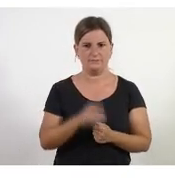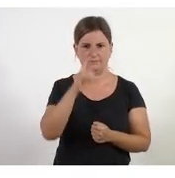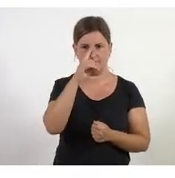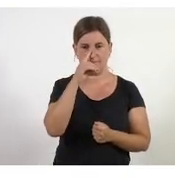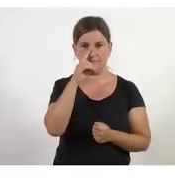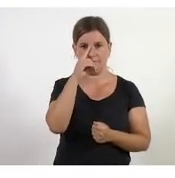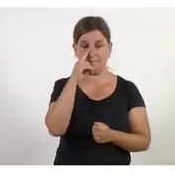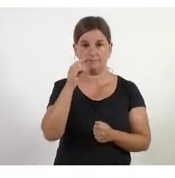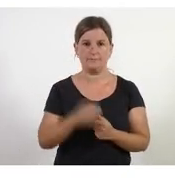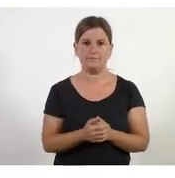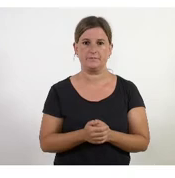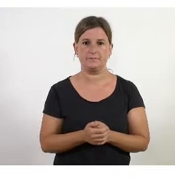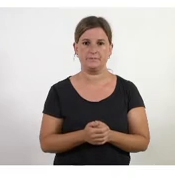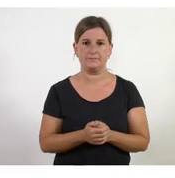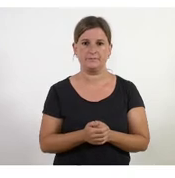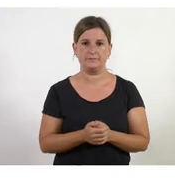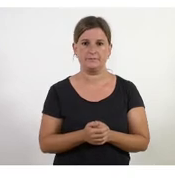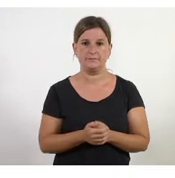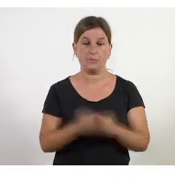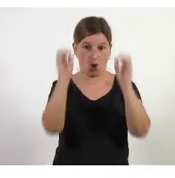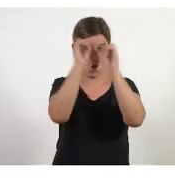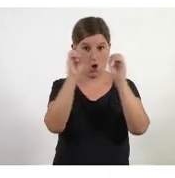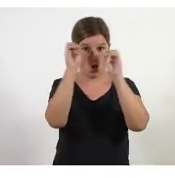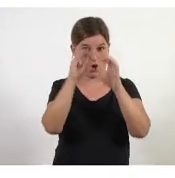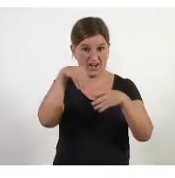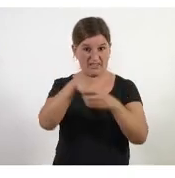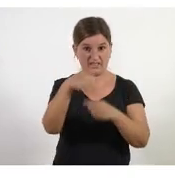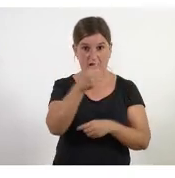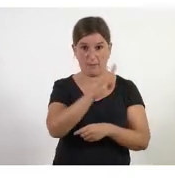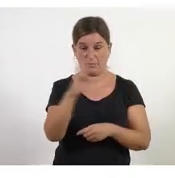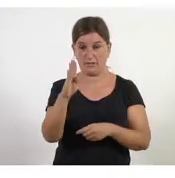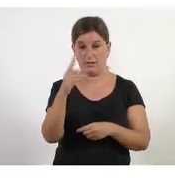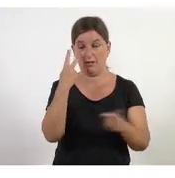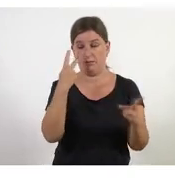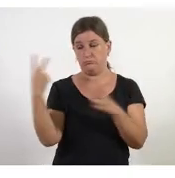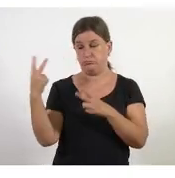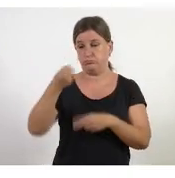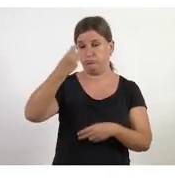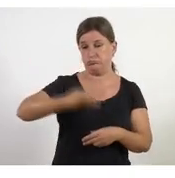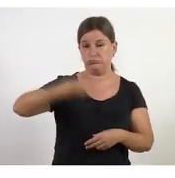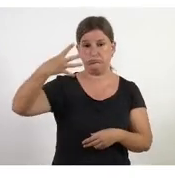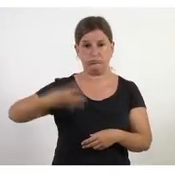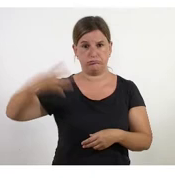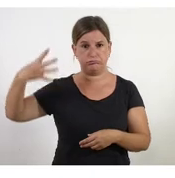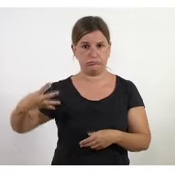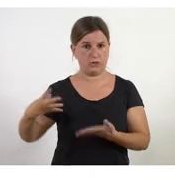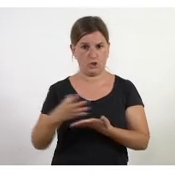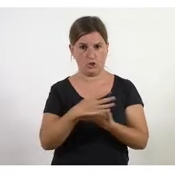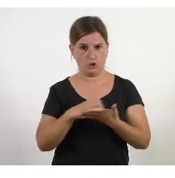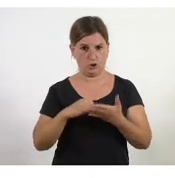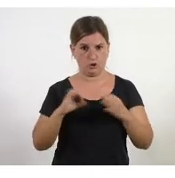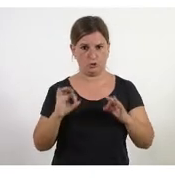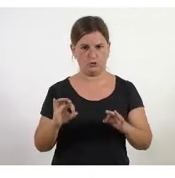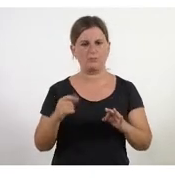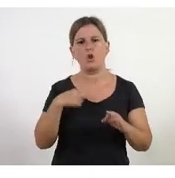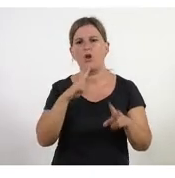Dintre de tota la suite d'aplicacions de Google, tenim tota aquesta sèrie d'aplicacions. Però nosaltres ens volem fixar